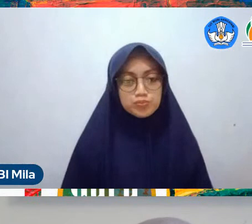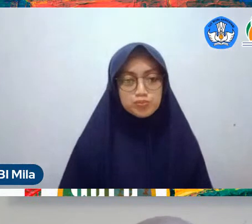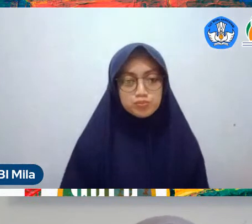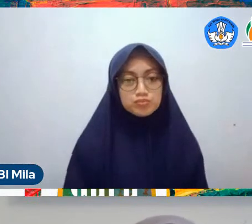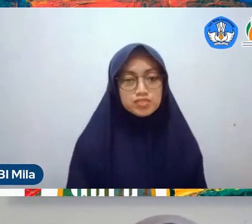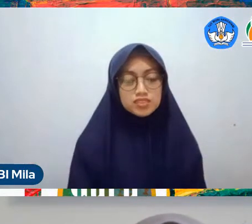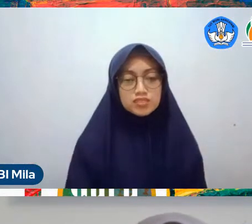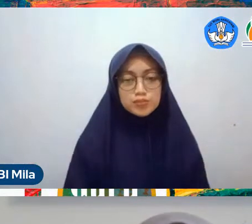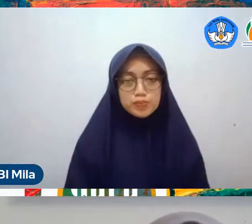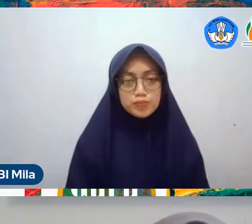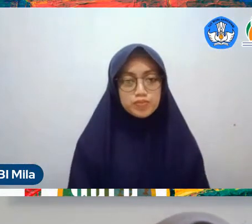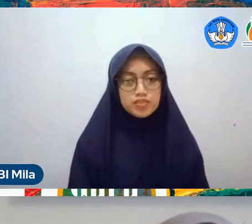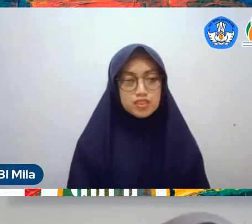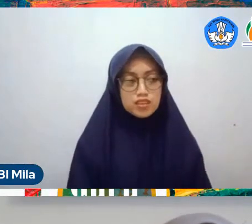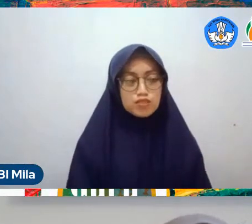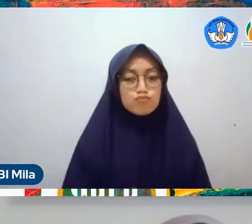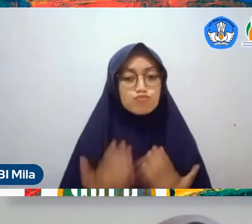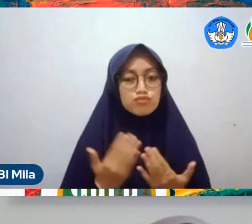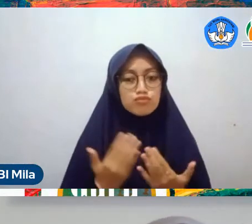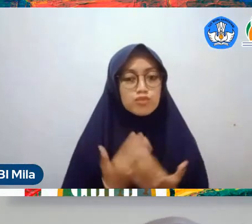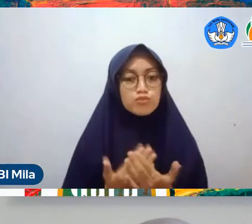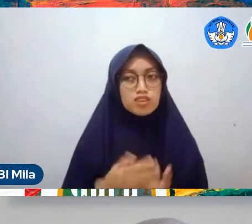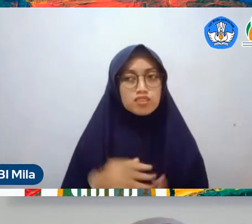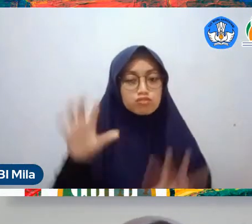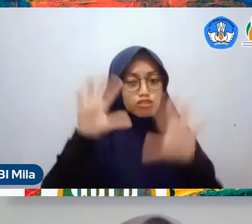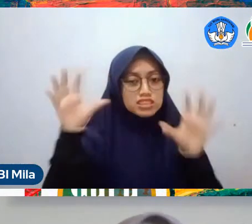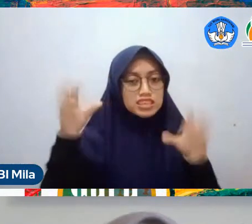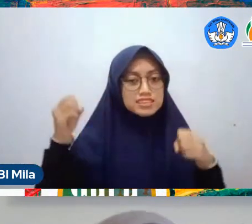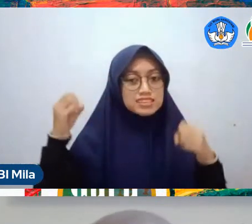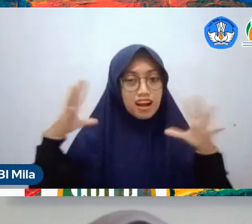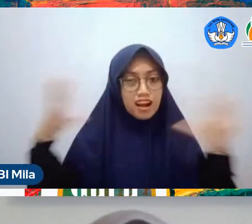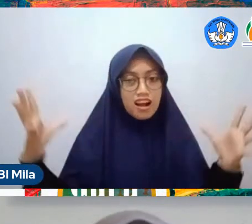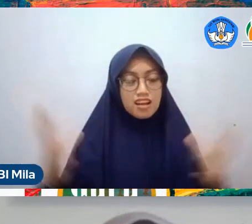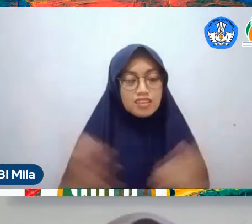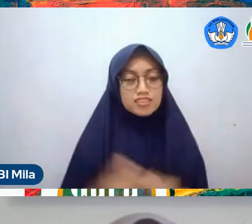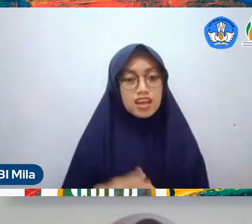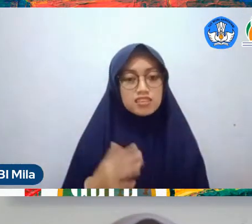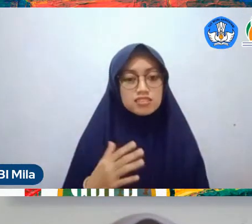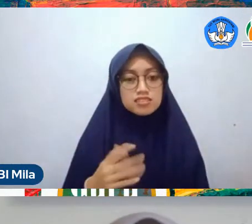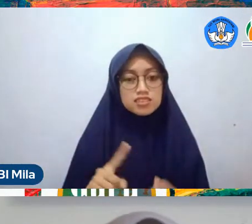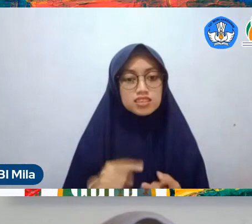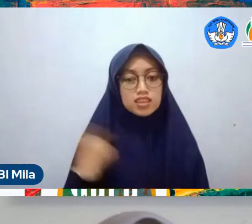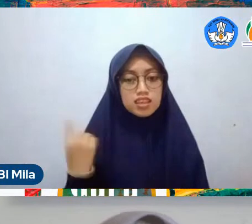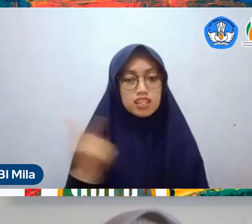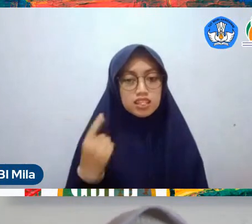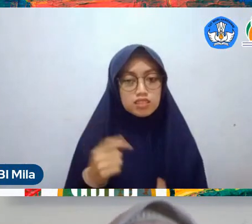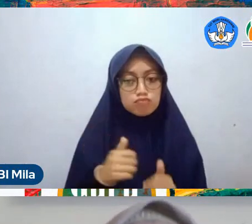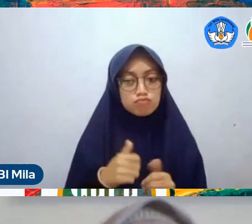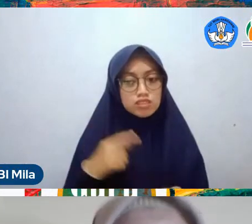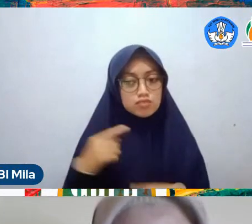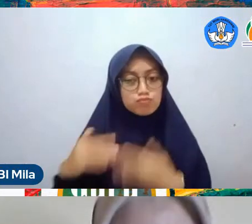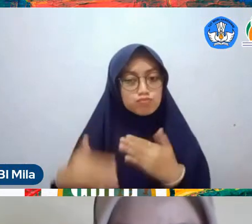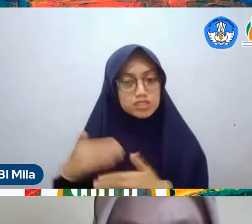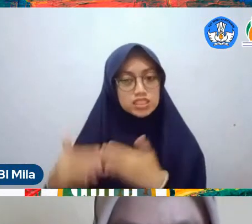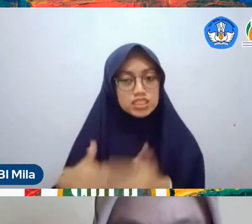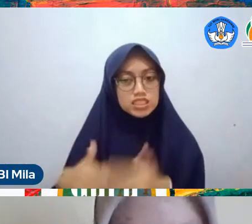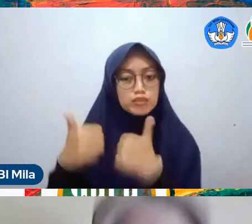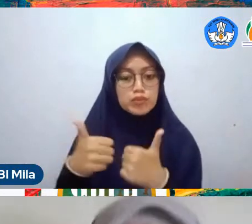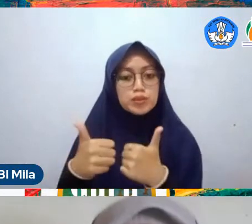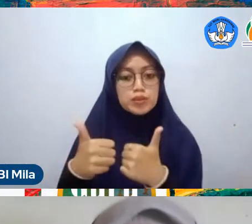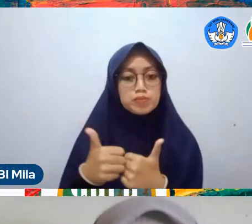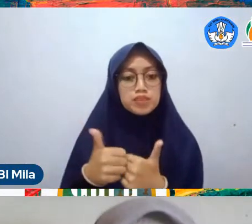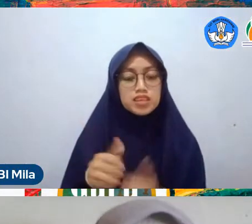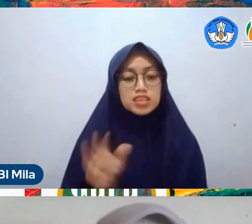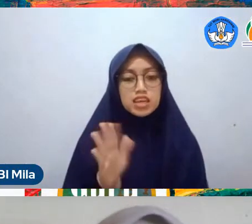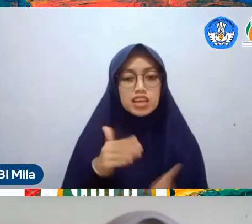Iya, mudah-mudahan cuacanya cerah ya, dan mudah-mudahan hari ini kita semuanya bisa berjalan dengan lancar, dengan sukses, tidak ada